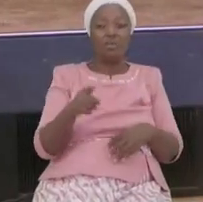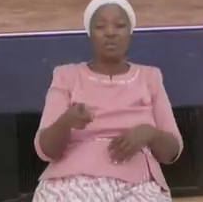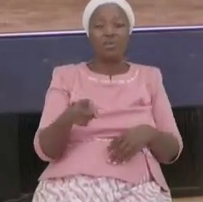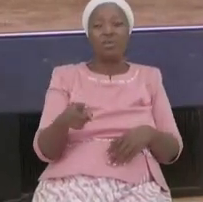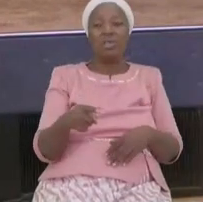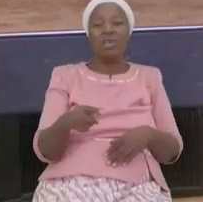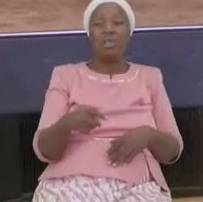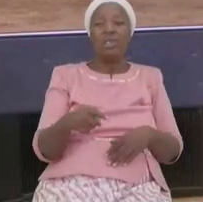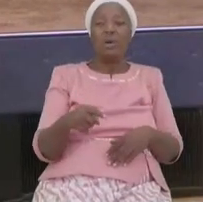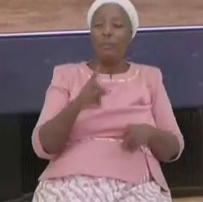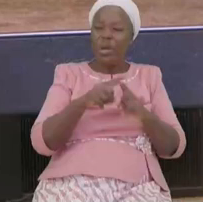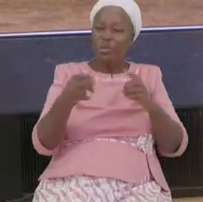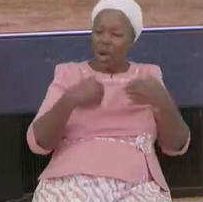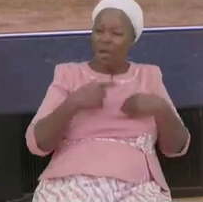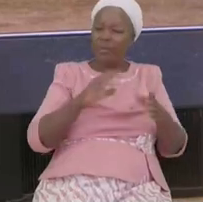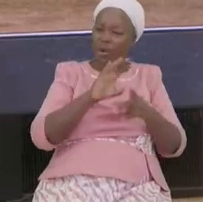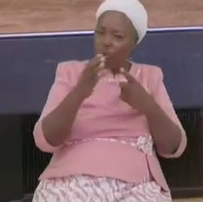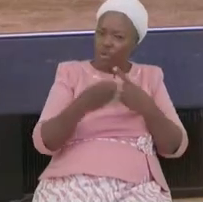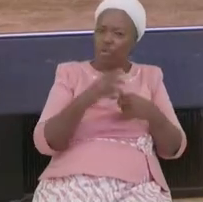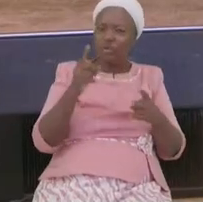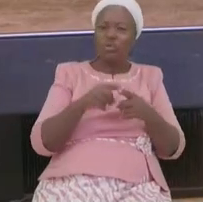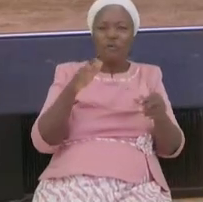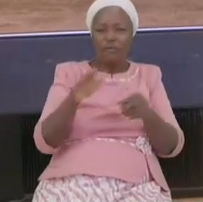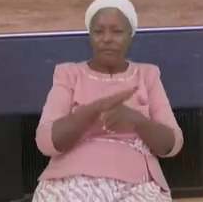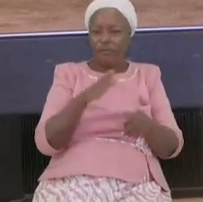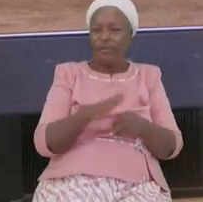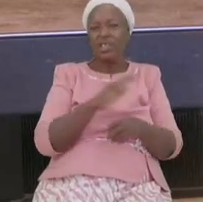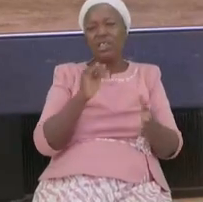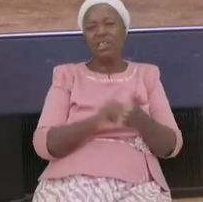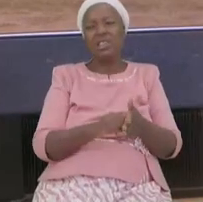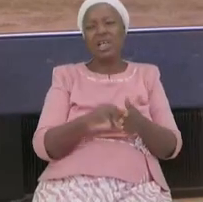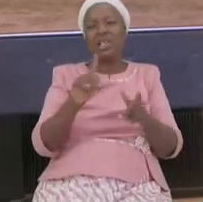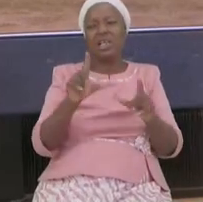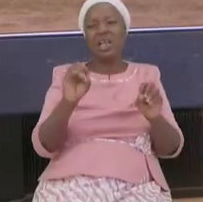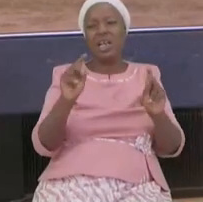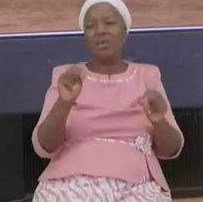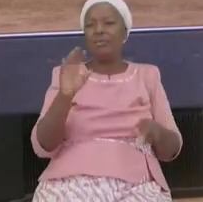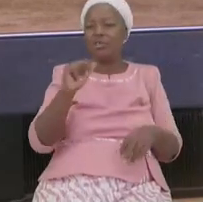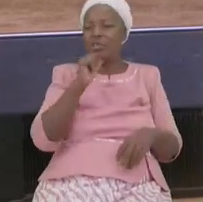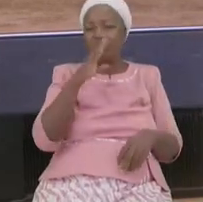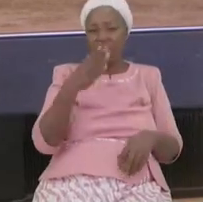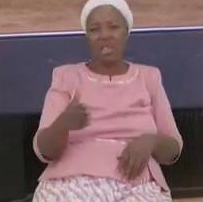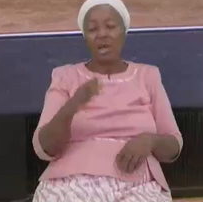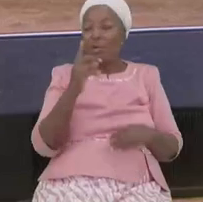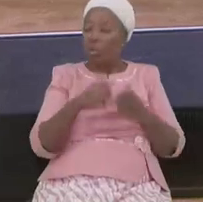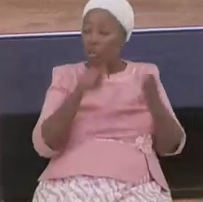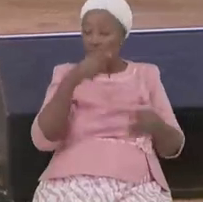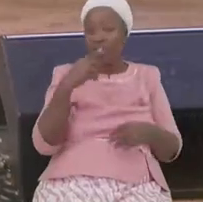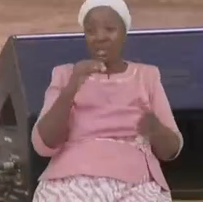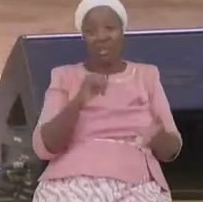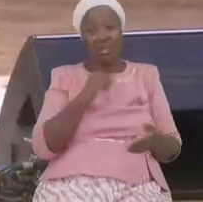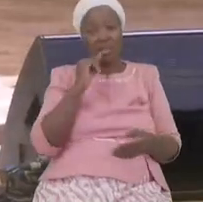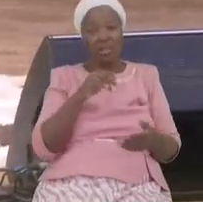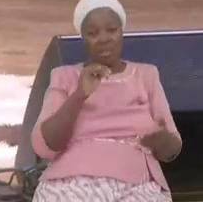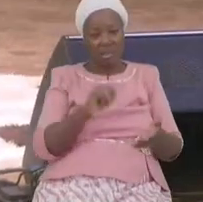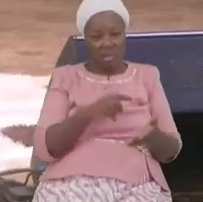Mais tu as la condition que le levain ne doit pas être là. Qu'est-ce que nous disons? Si tu veux posséder